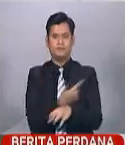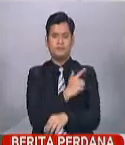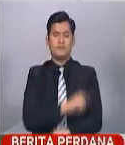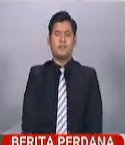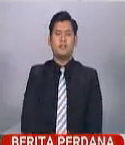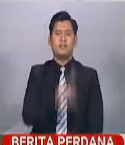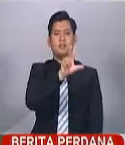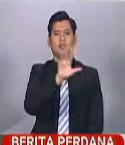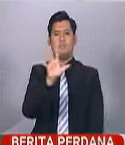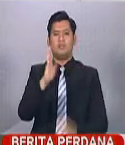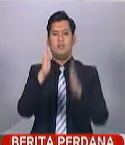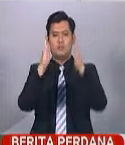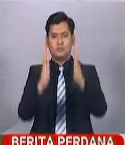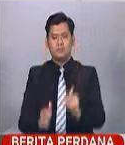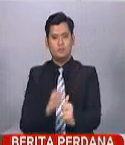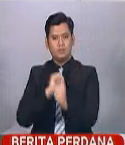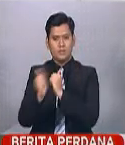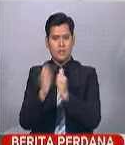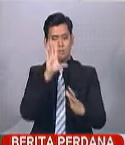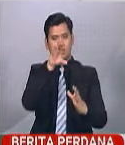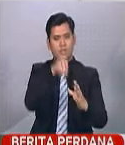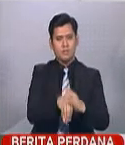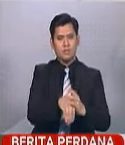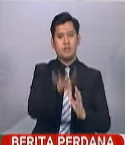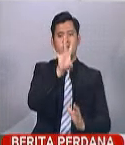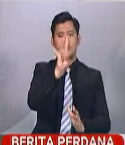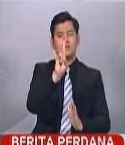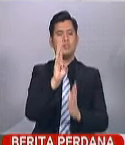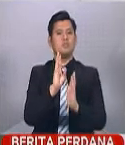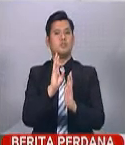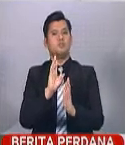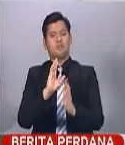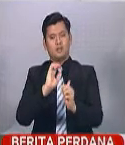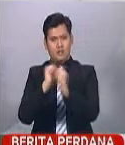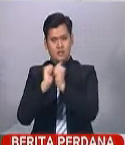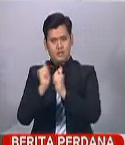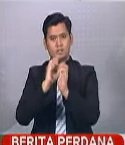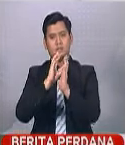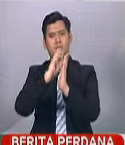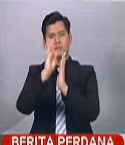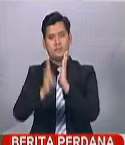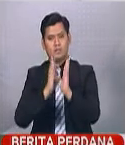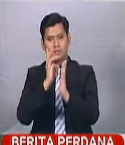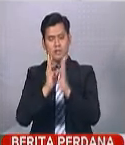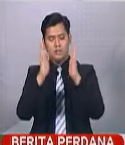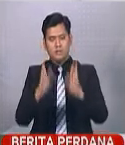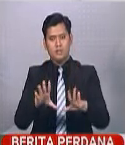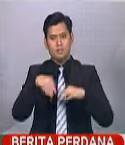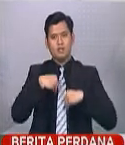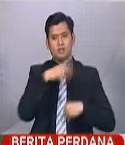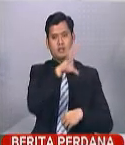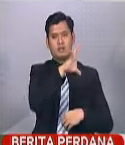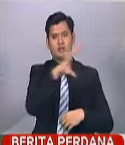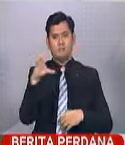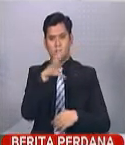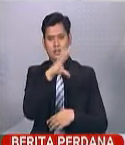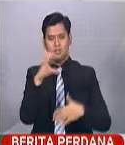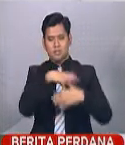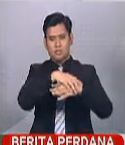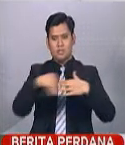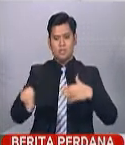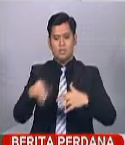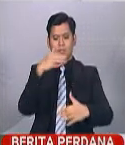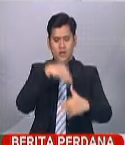Hai 35at termasuk tujuh atlet para menerima bantuan 500 Ringgit seorang yang didebitkan terus ke Eko